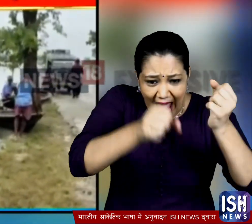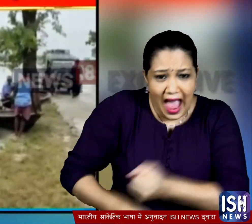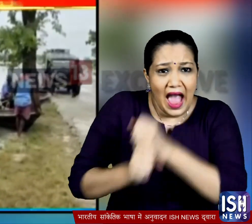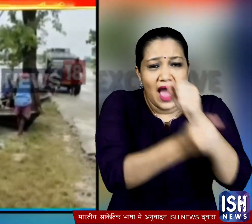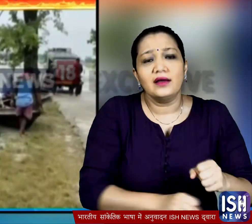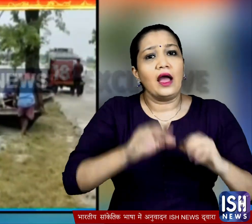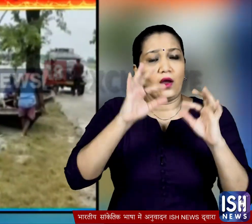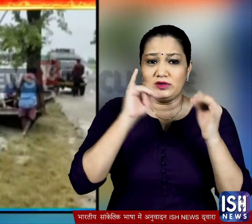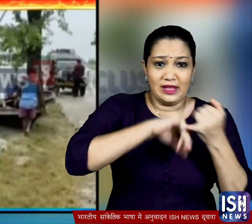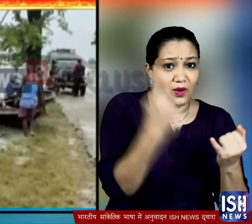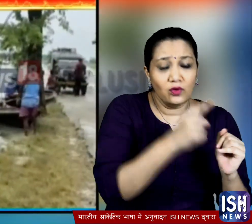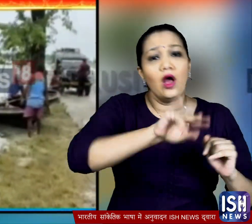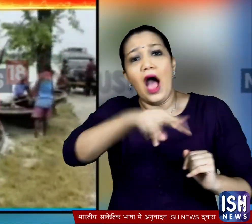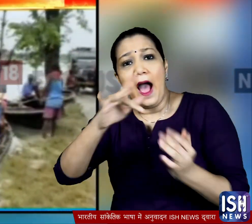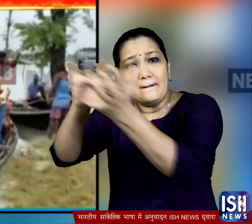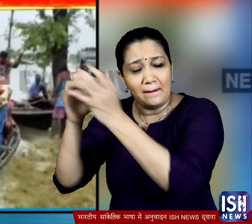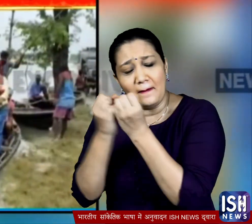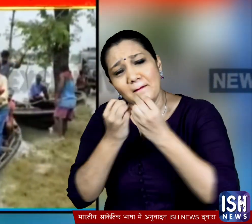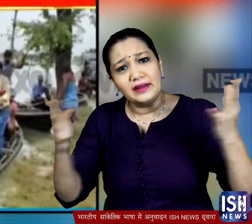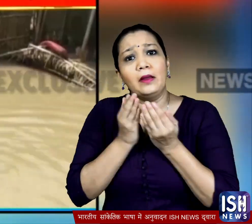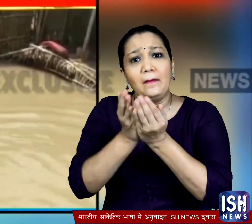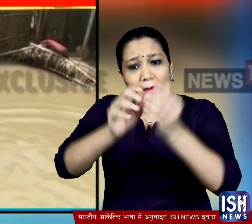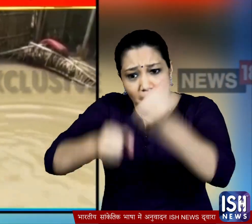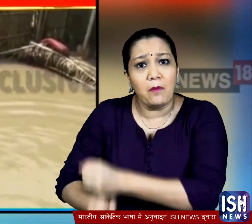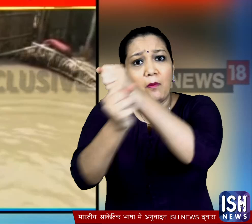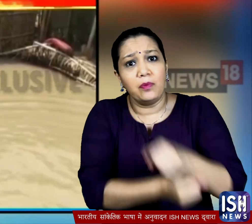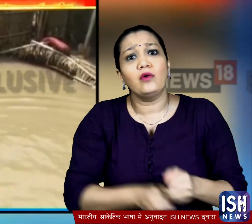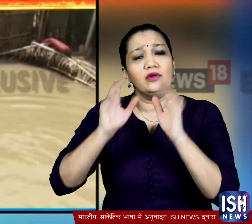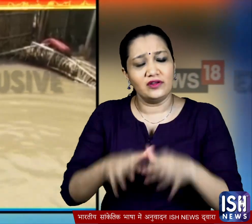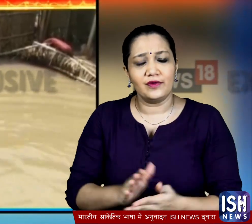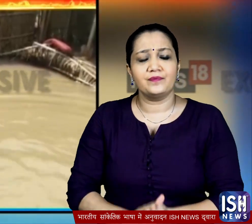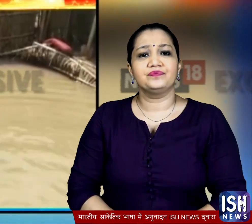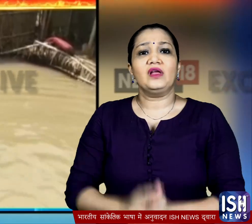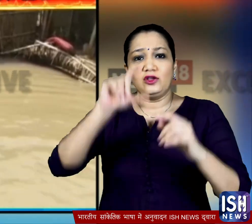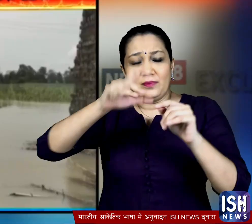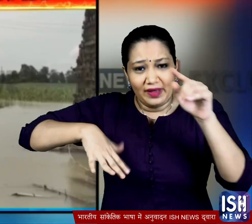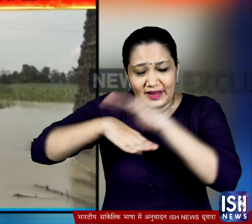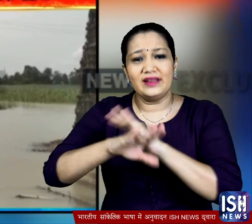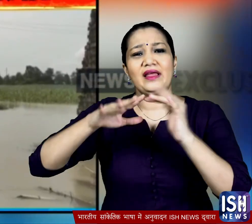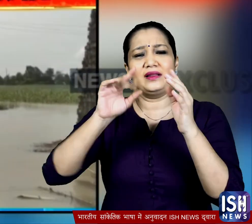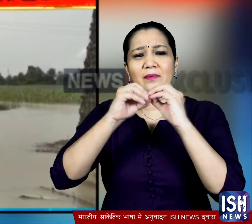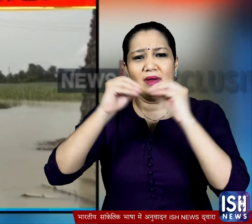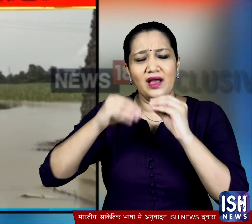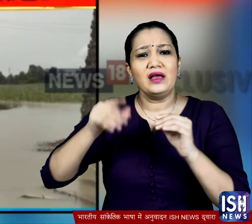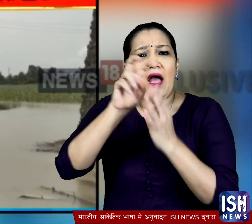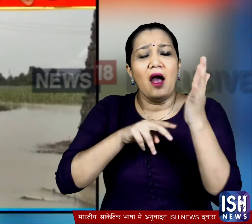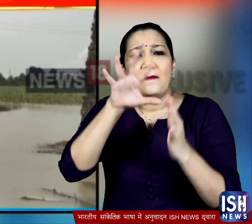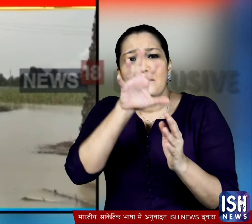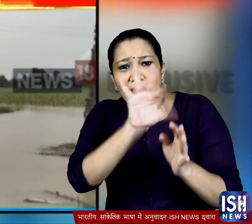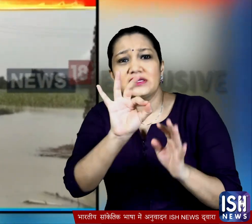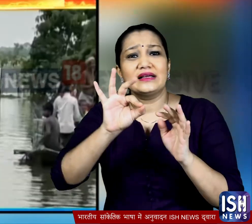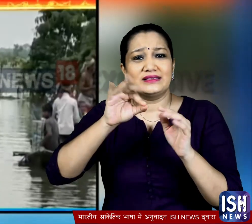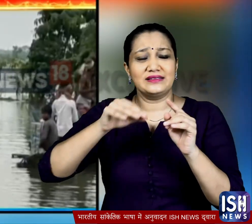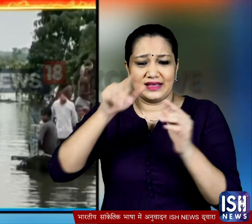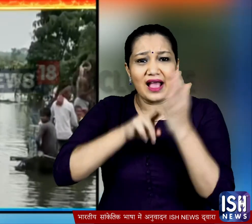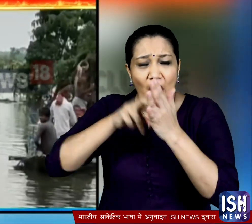बल्कि बिहार के कई जिलों में इस वक्त लोगों का एकमात्र सहारा बनी हुई है। पश्चिमी चंपारण के बगहा में करीब 50 गांव ऐसे हैं जो टापू बन